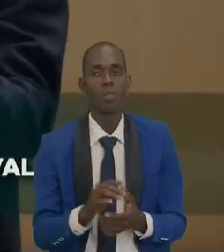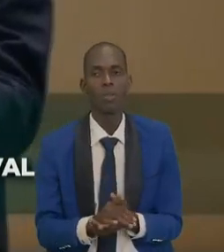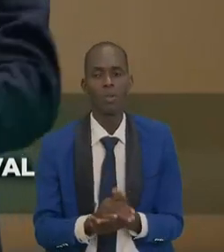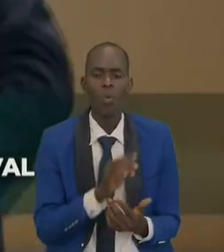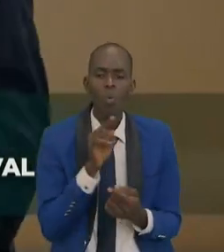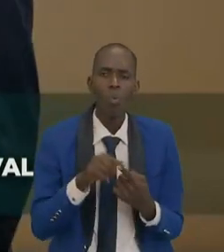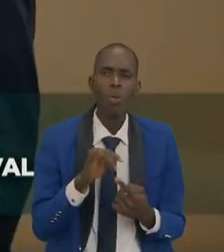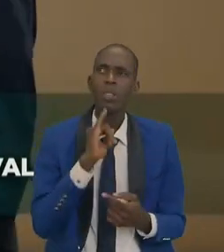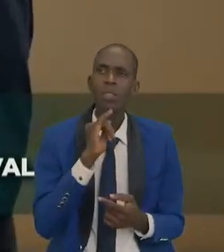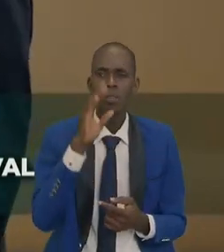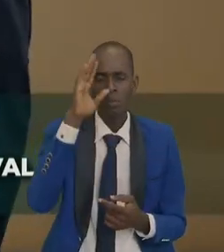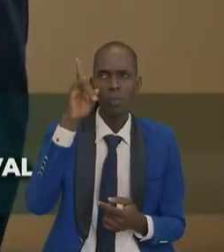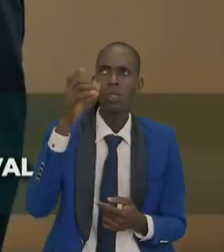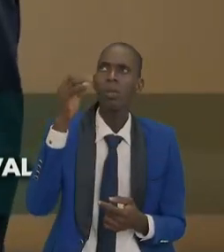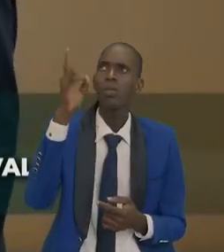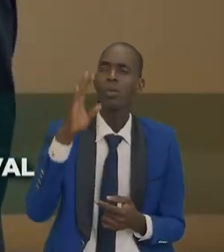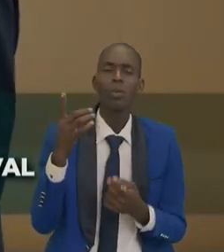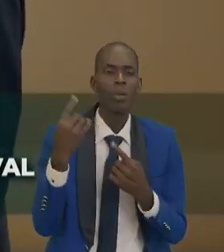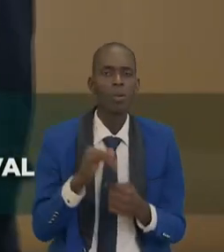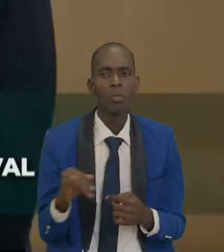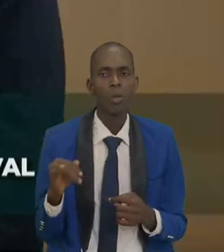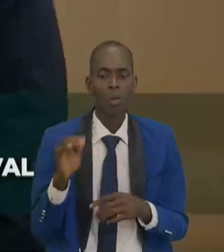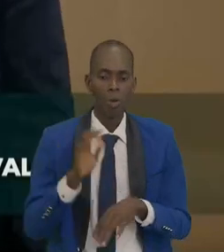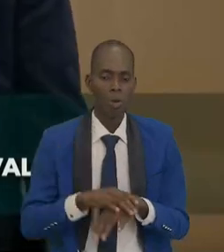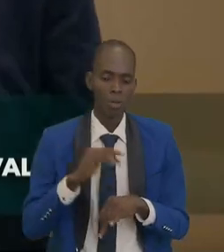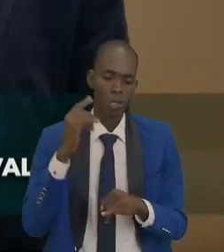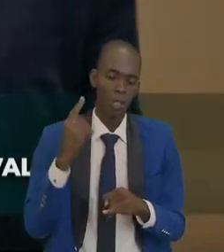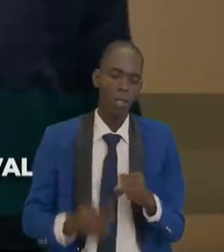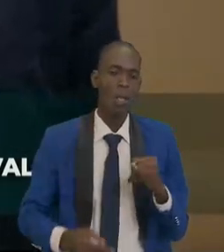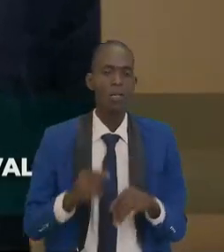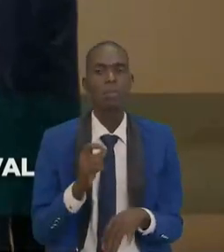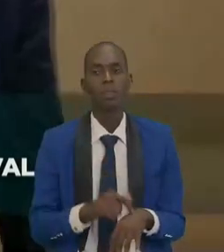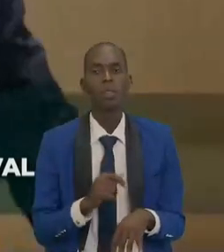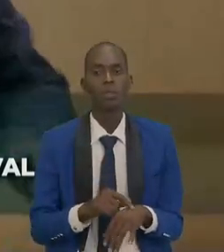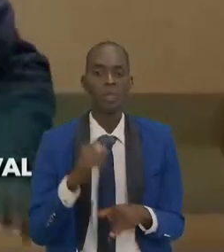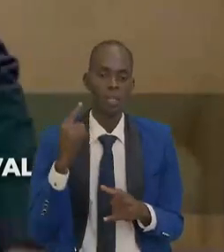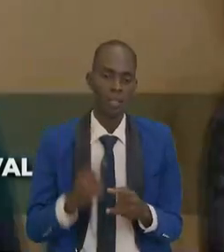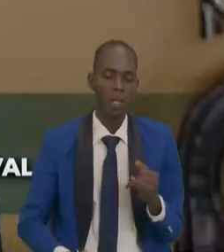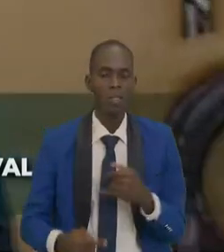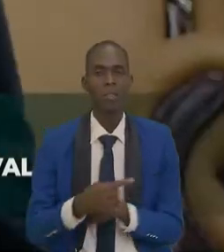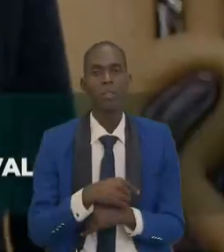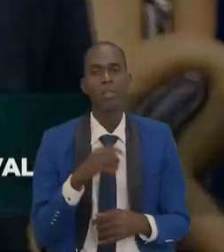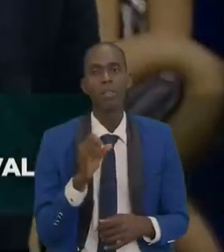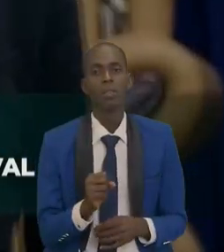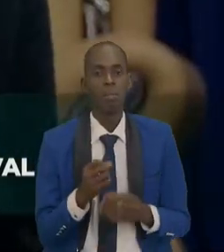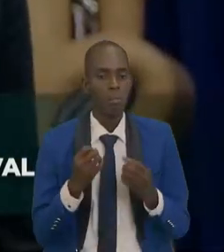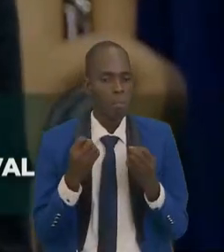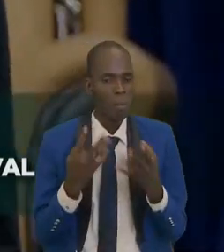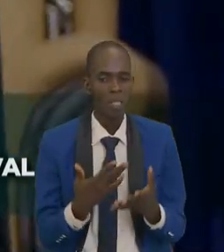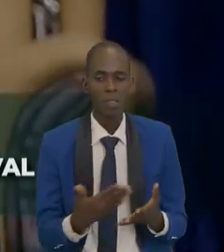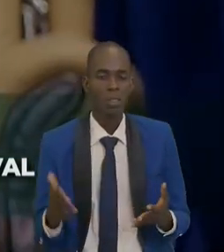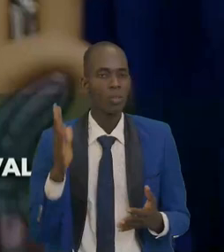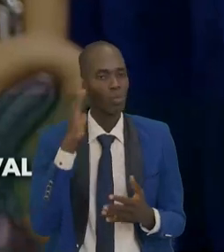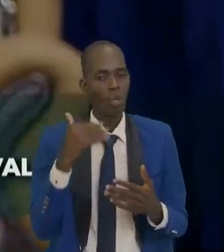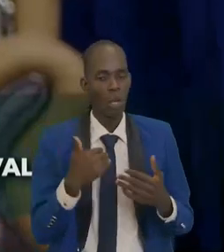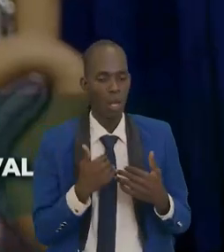quand est-ce qu'il viendra? Dans les derniers jours. Les derniers jours. Beaucoup de choses se